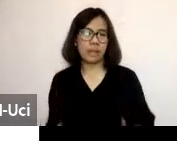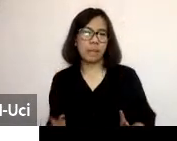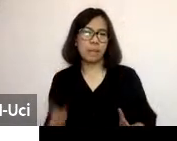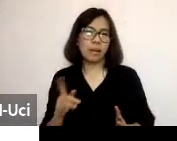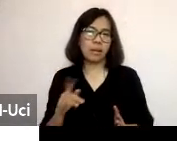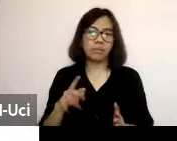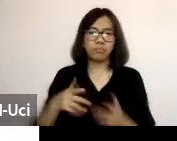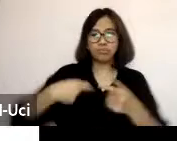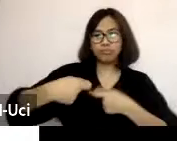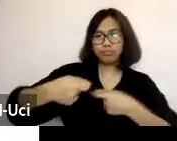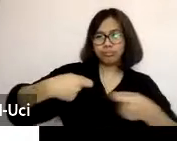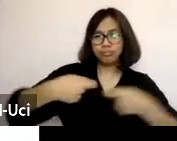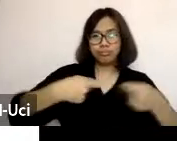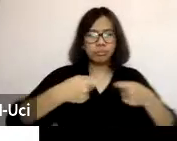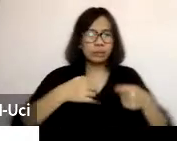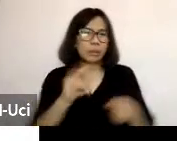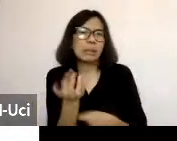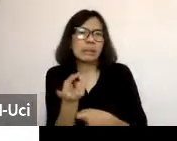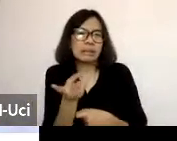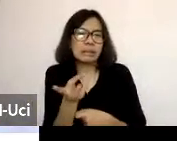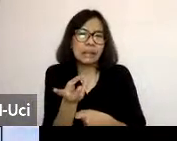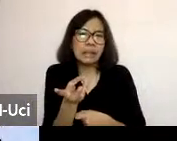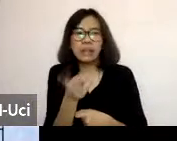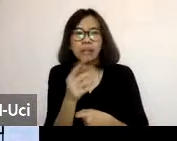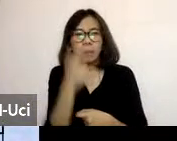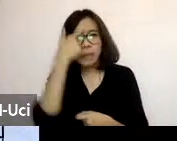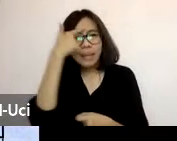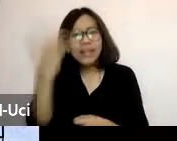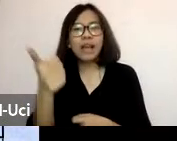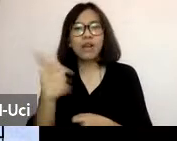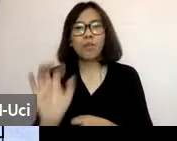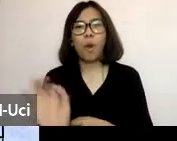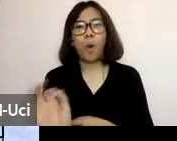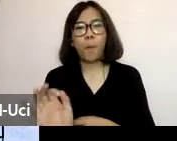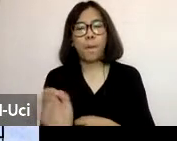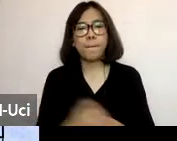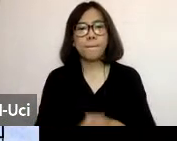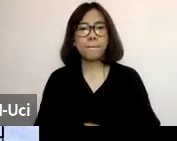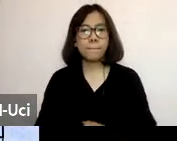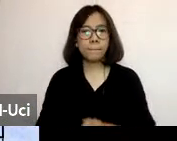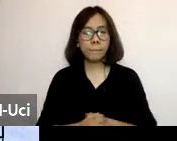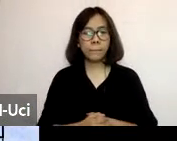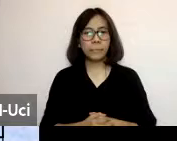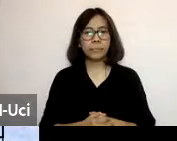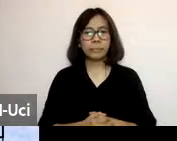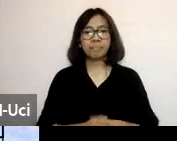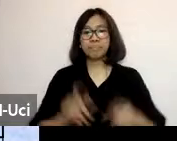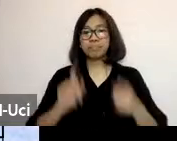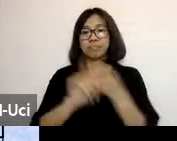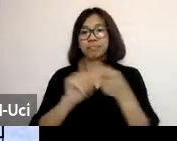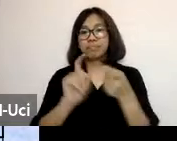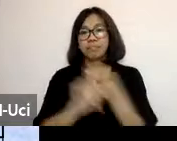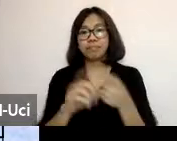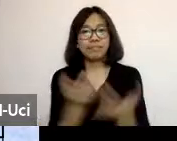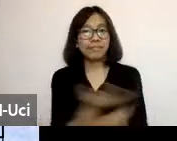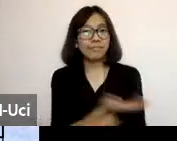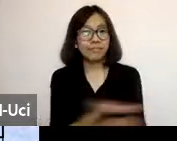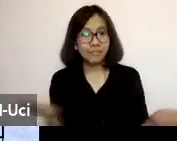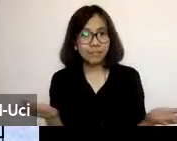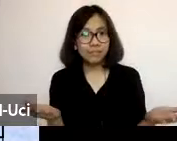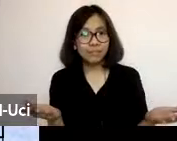dalam sekarang saksi setelah kita lanjut nah teman-teman soal salah